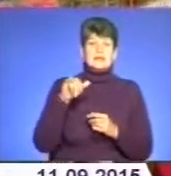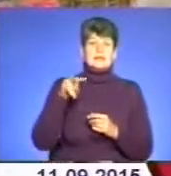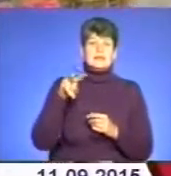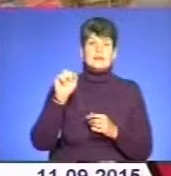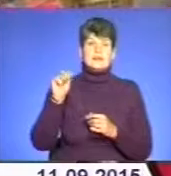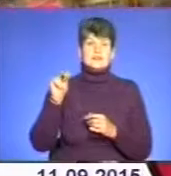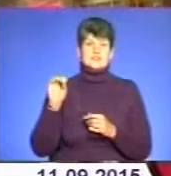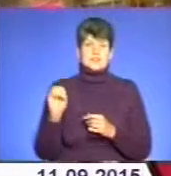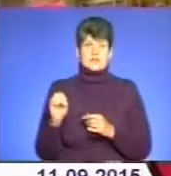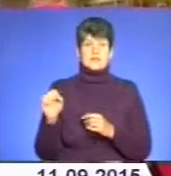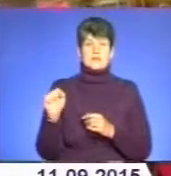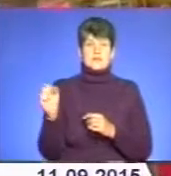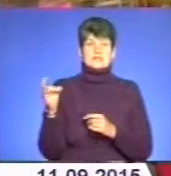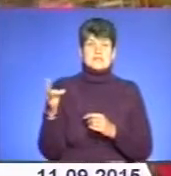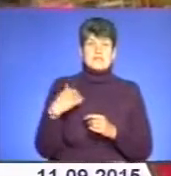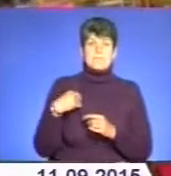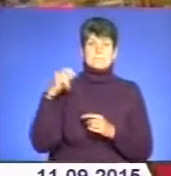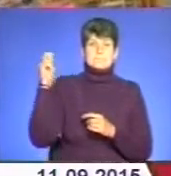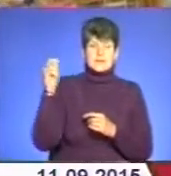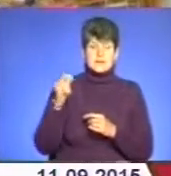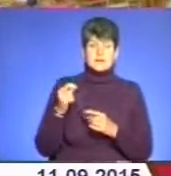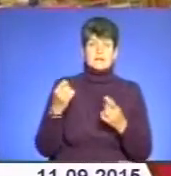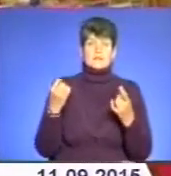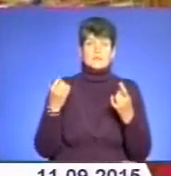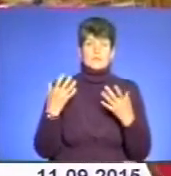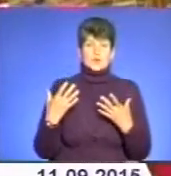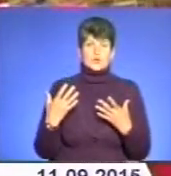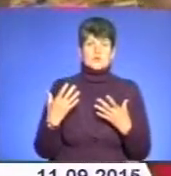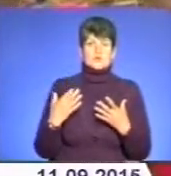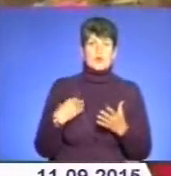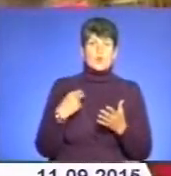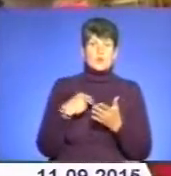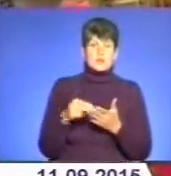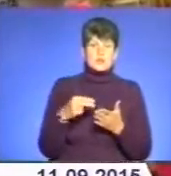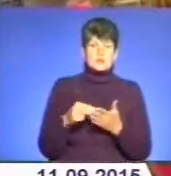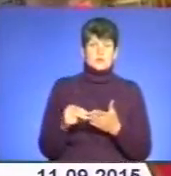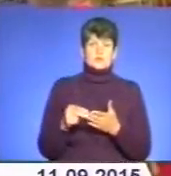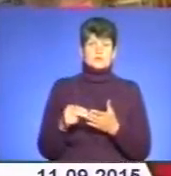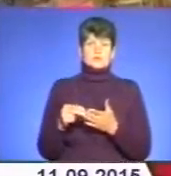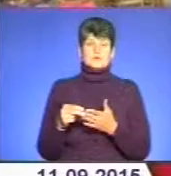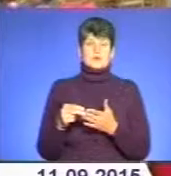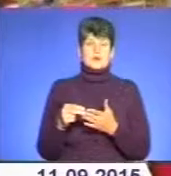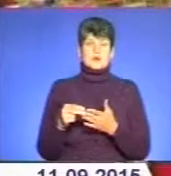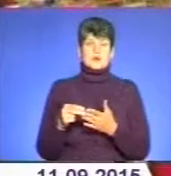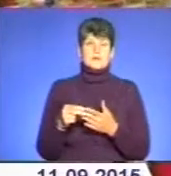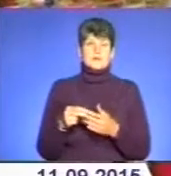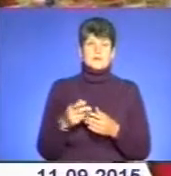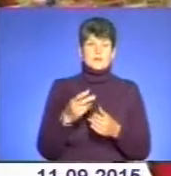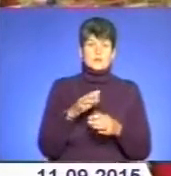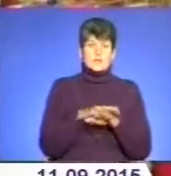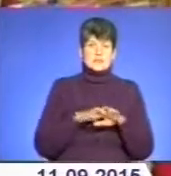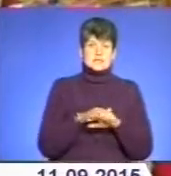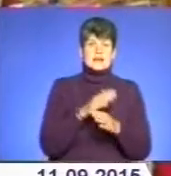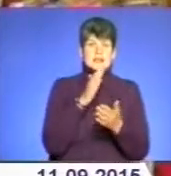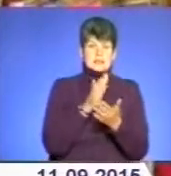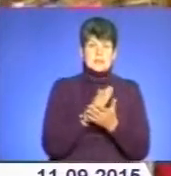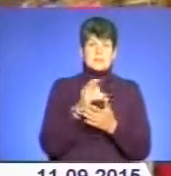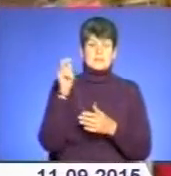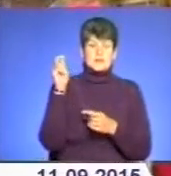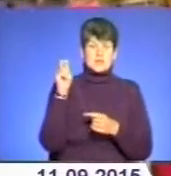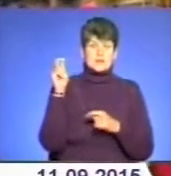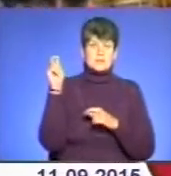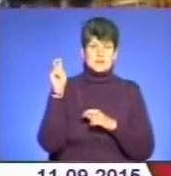Теребовлянський район, здалека. Я приїхала просто вже так купити, бо мені до машинки треба і то його. І от базар є, приїжджають, бо в